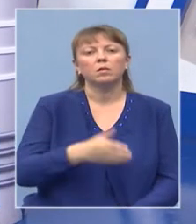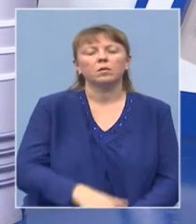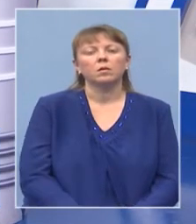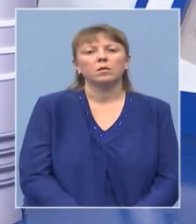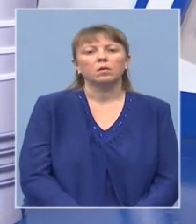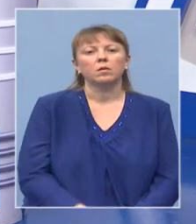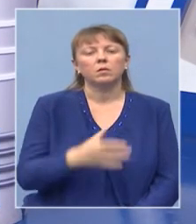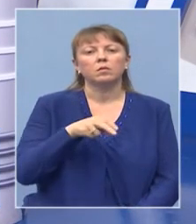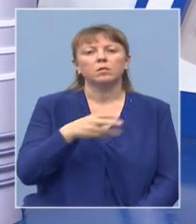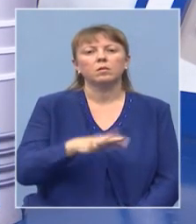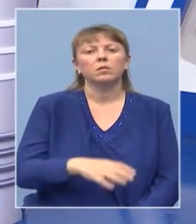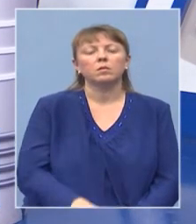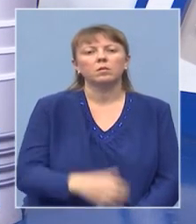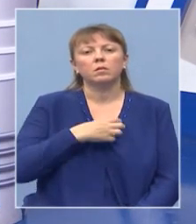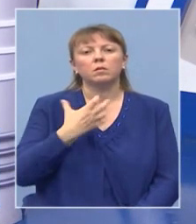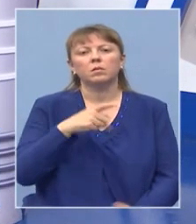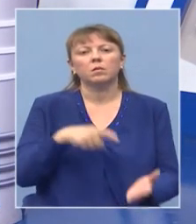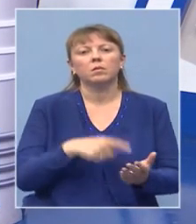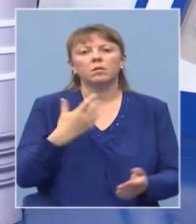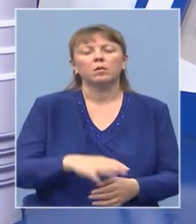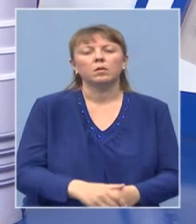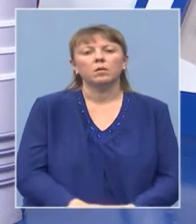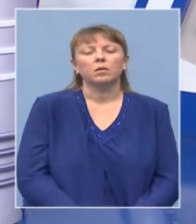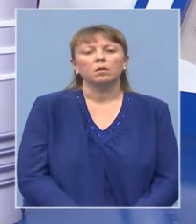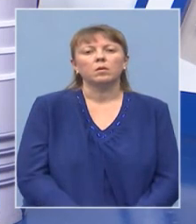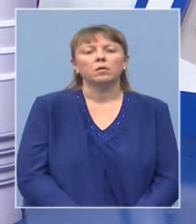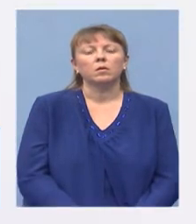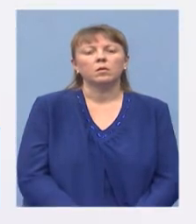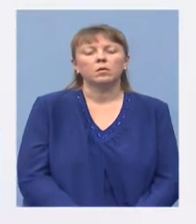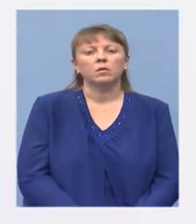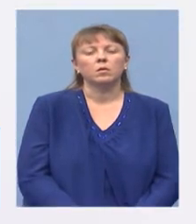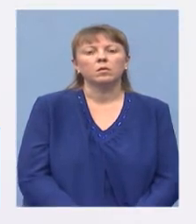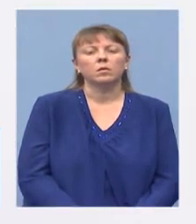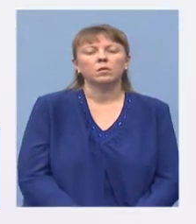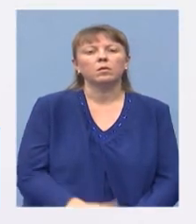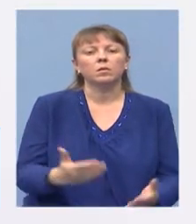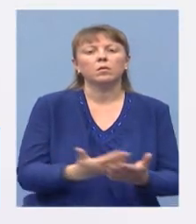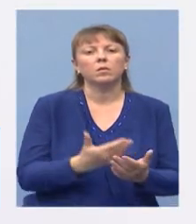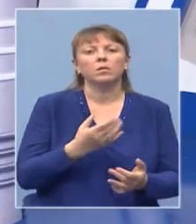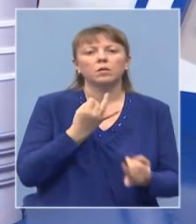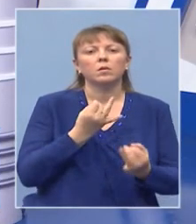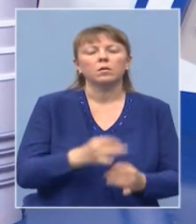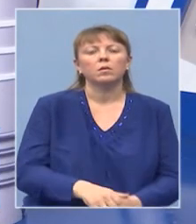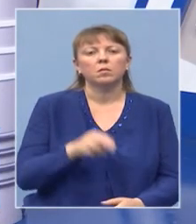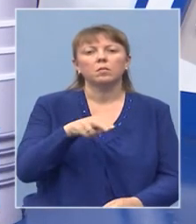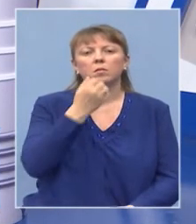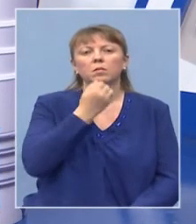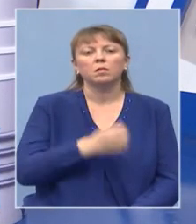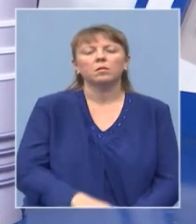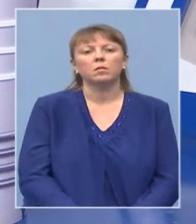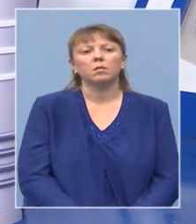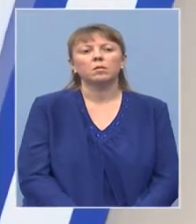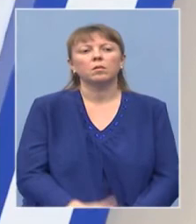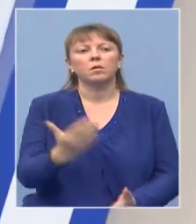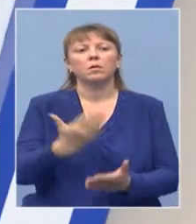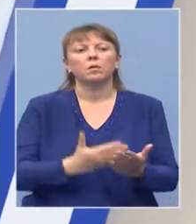Я думаю, пробежались по таким наиболее важным, наверное, вопросам на сегодняшний день. Большое вам спасибо вновь за этот разговор, за то, что пришли сегодня к нам. Это